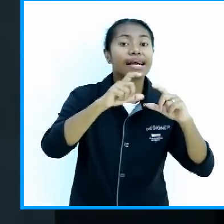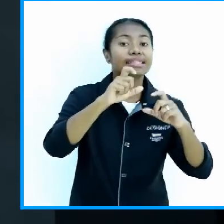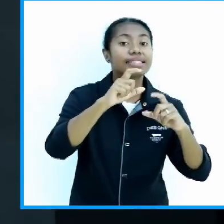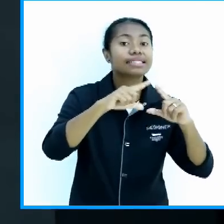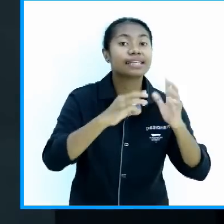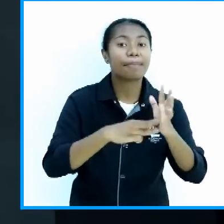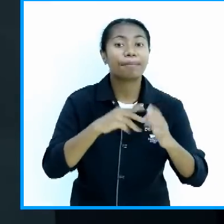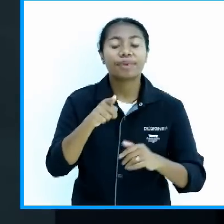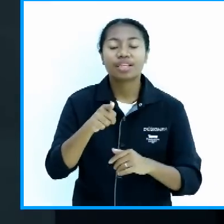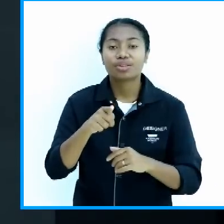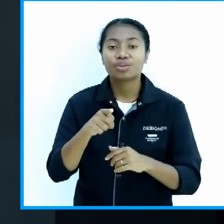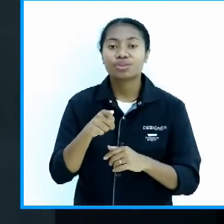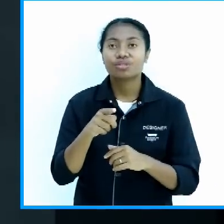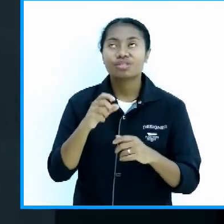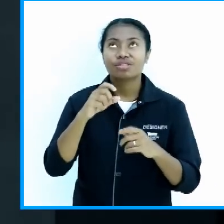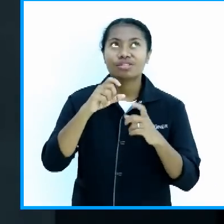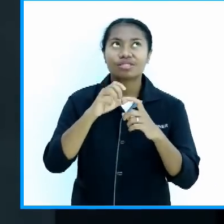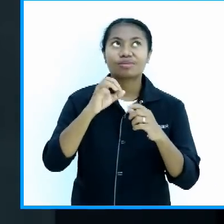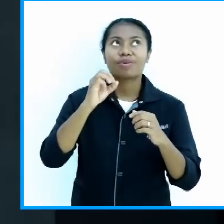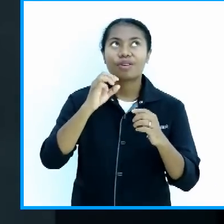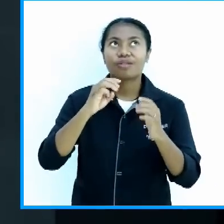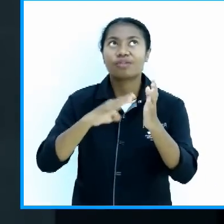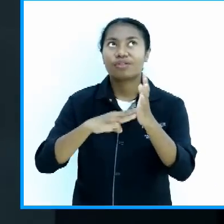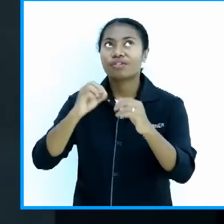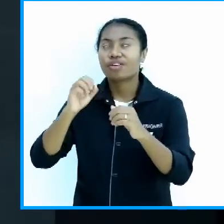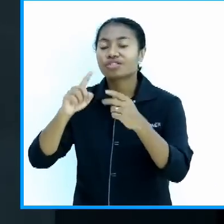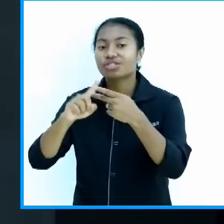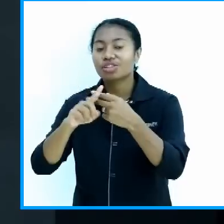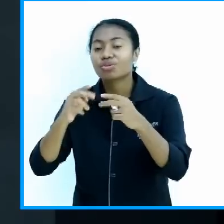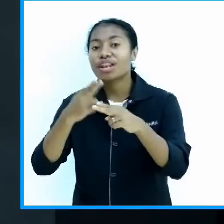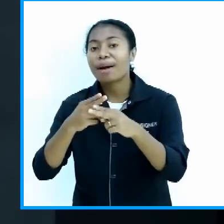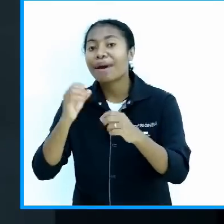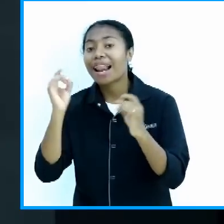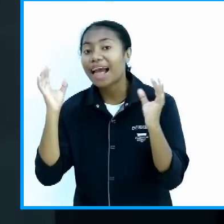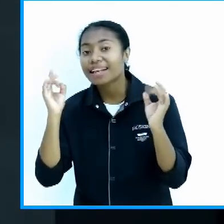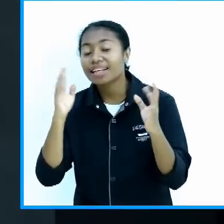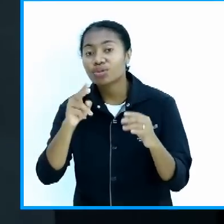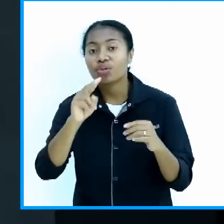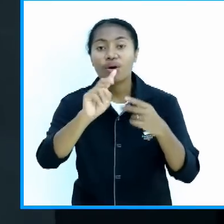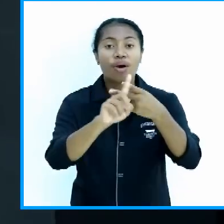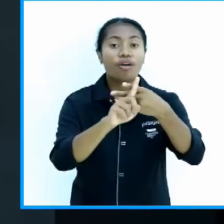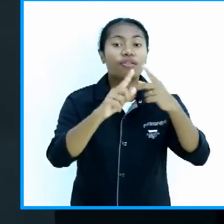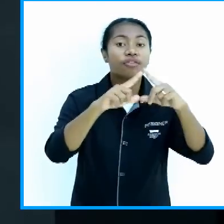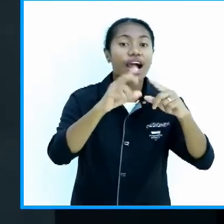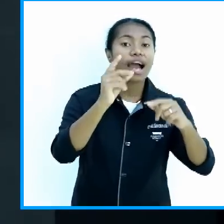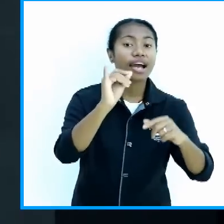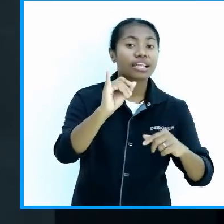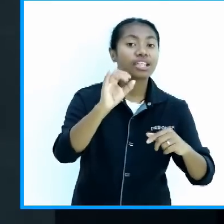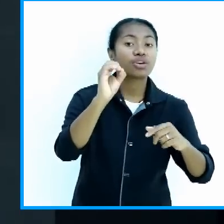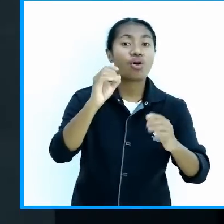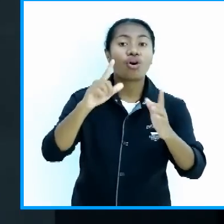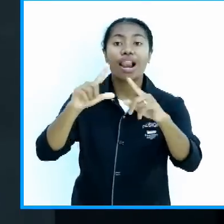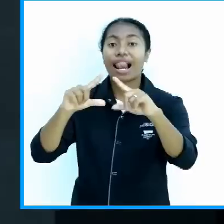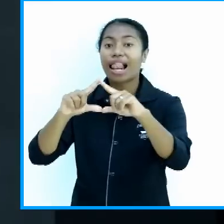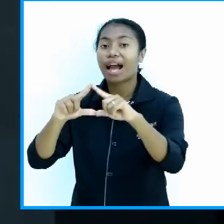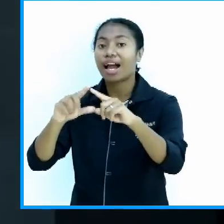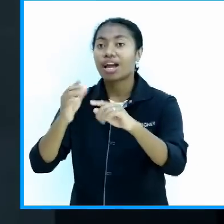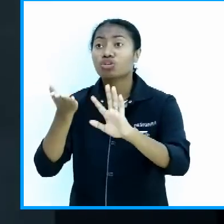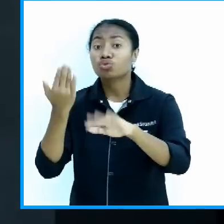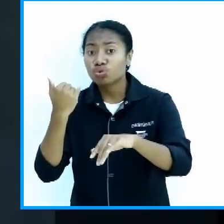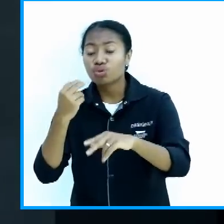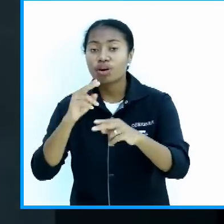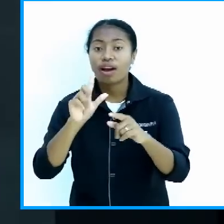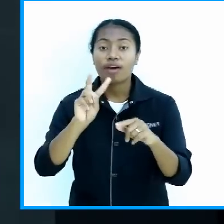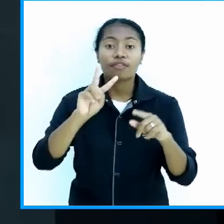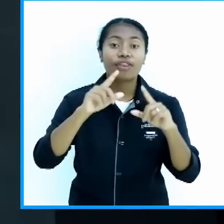smallpox ini nama lainnya itu disebut variola. Jadi dulu awal-awal itu vaksinasi disebut variolisasi.